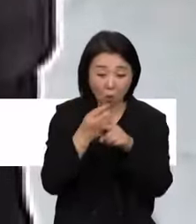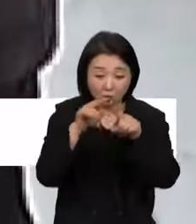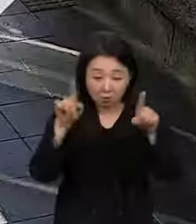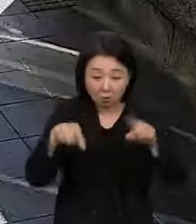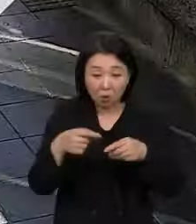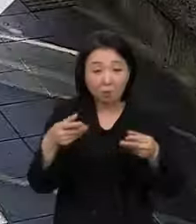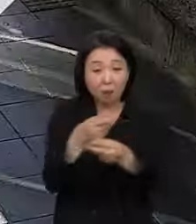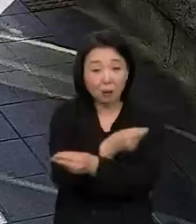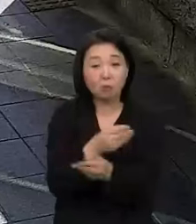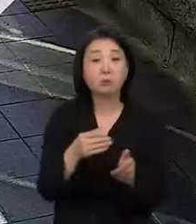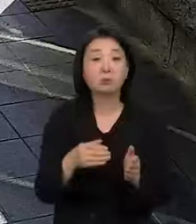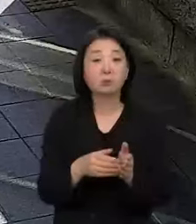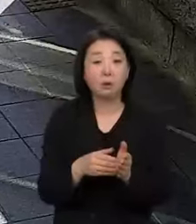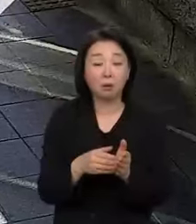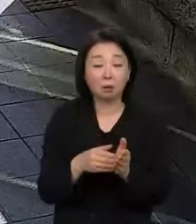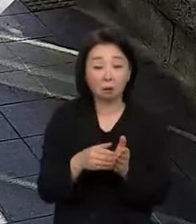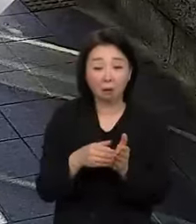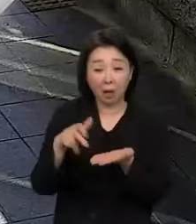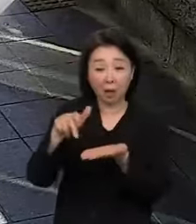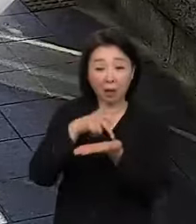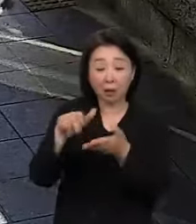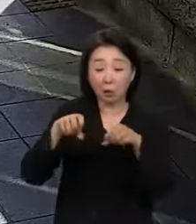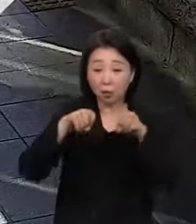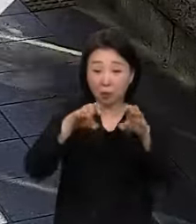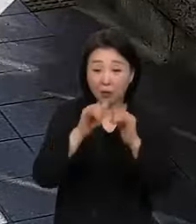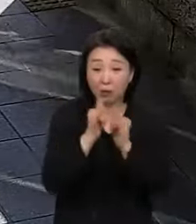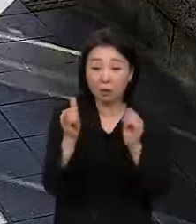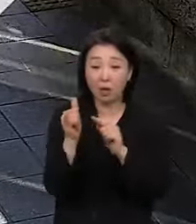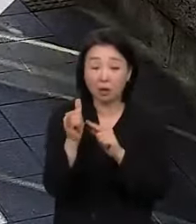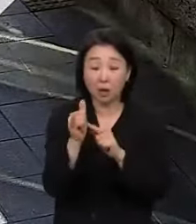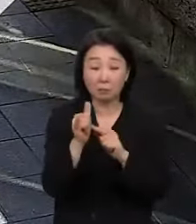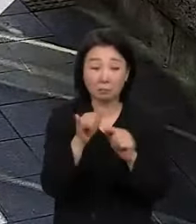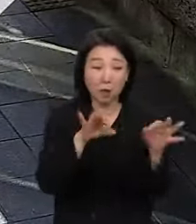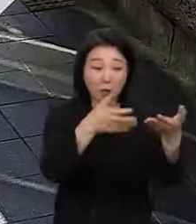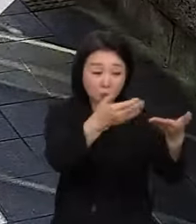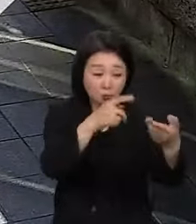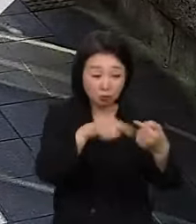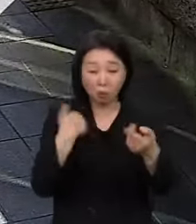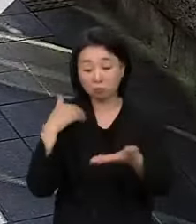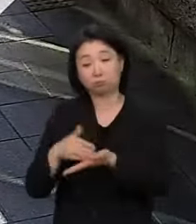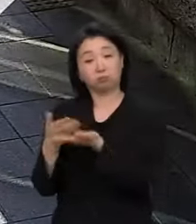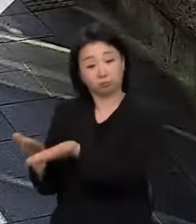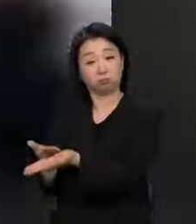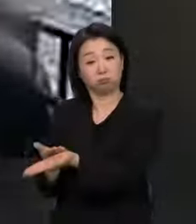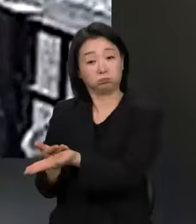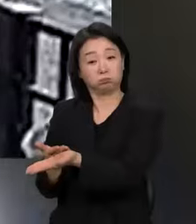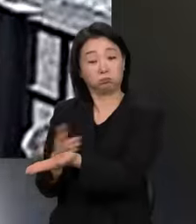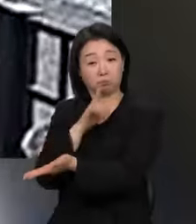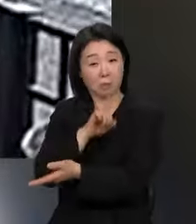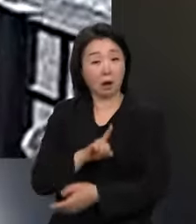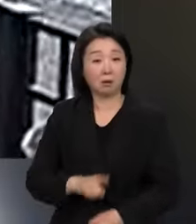겁니다 당시 카카오퀵 배송 기사는 가게에서 주는 대로 갖다 줬다고 주장했습니다